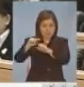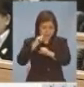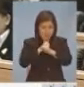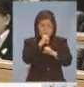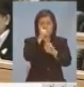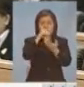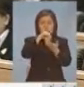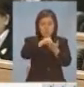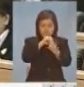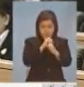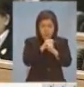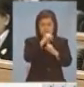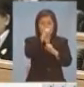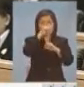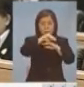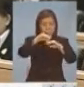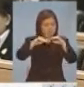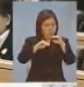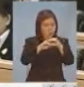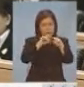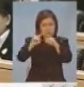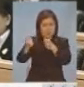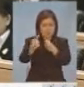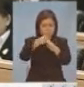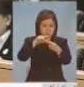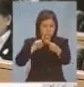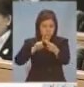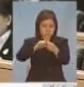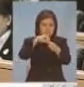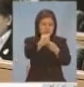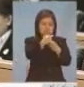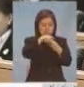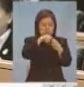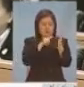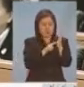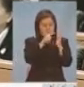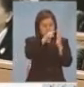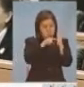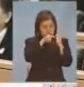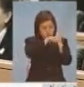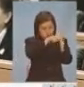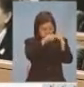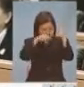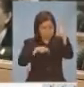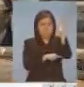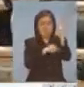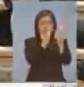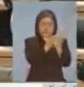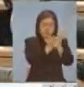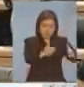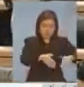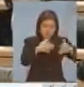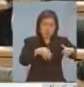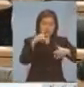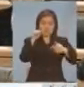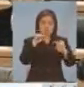จริงนั่นหมายความว่าทำโครงข่ายคมนาคมที่เชื่อมต่อระหว่างประเทศต่อประเทศแล้วก็จะเกิดมูลค่ามหาศาลในเรื่องของการเ